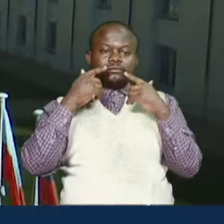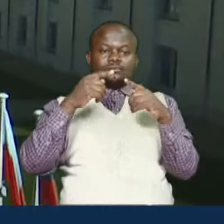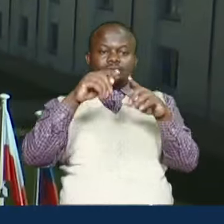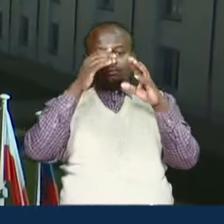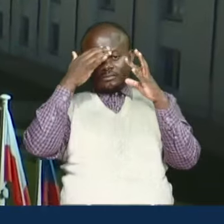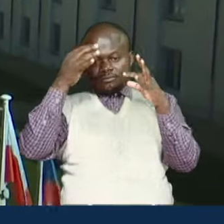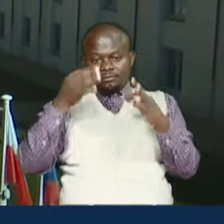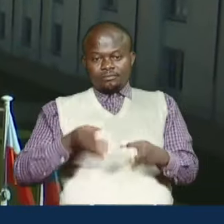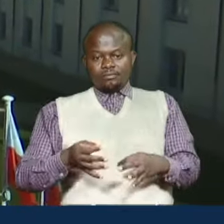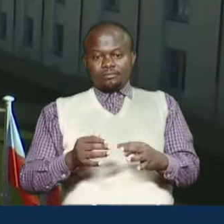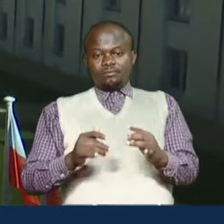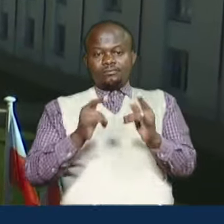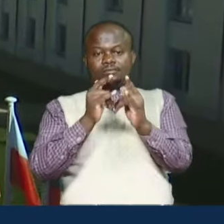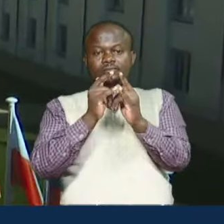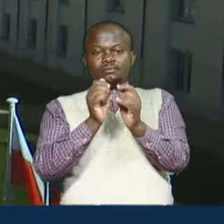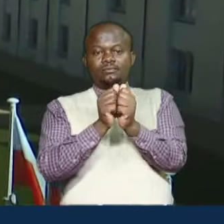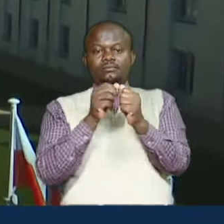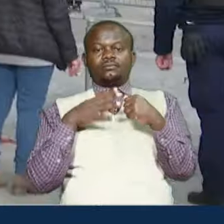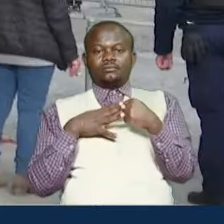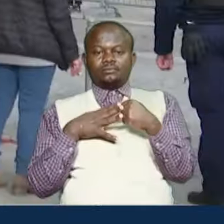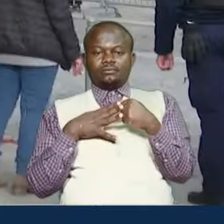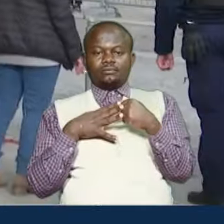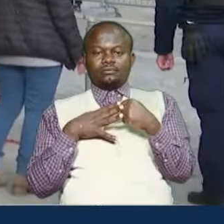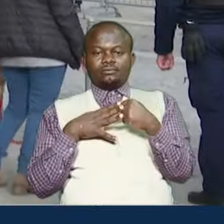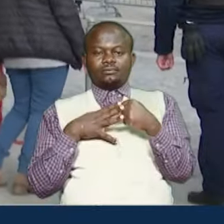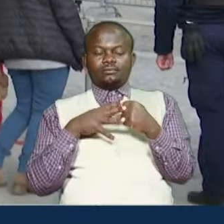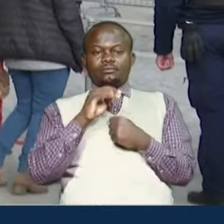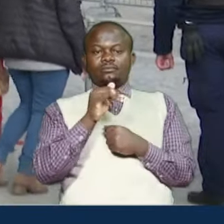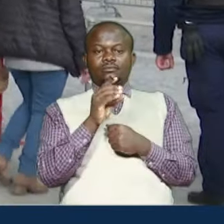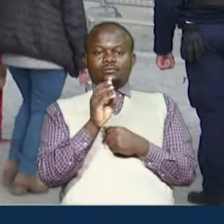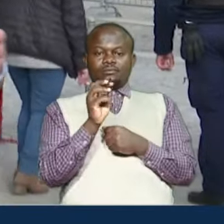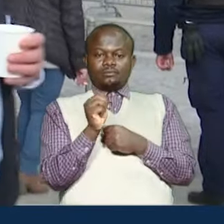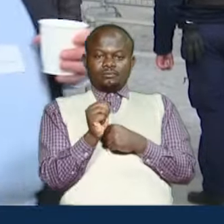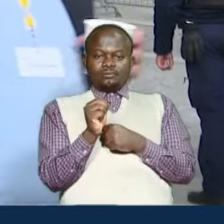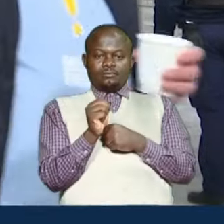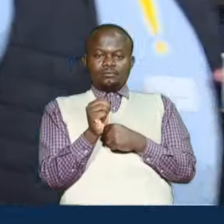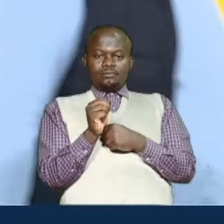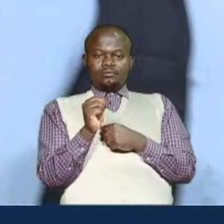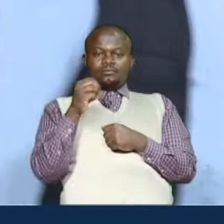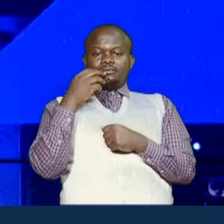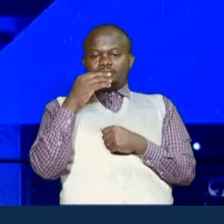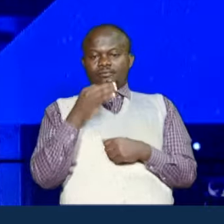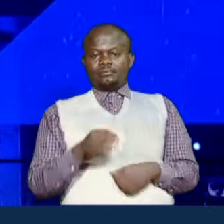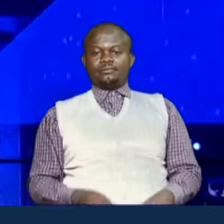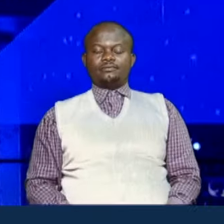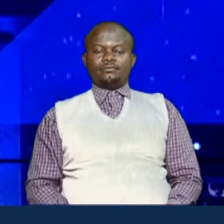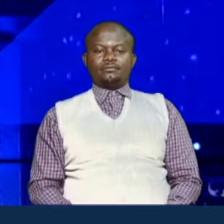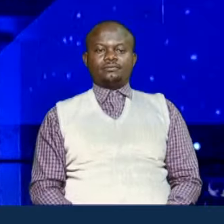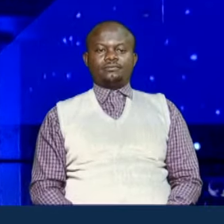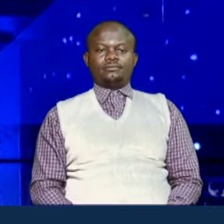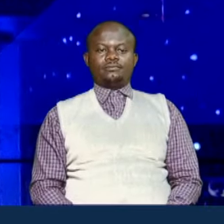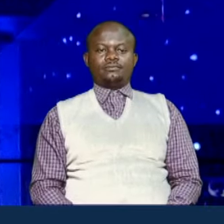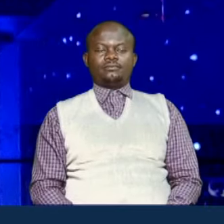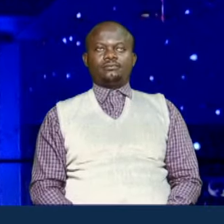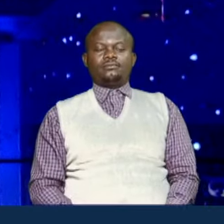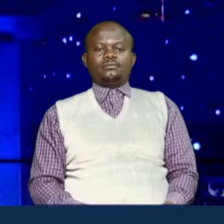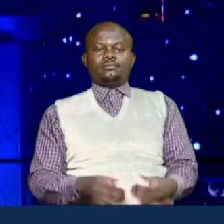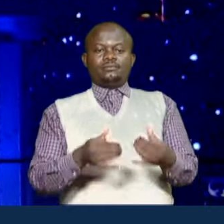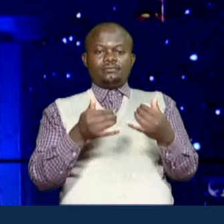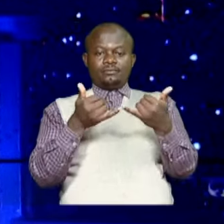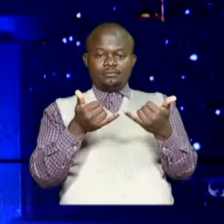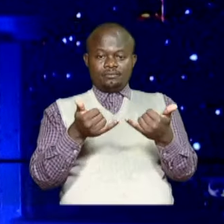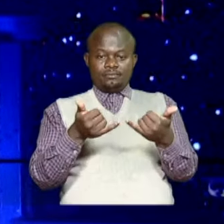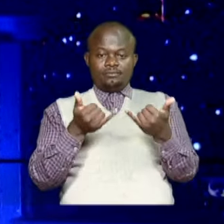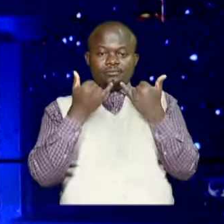imyanzuro y'iyi nama ya 19. Jean Thomas Seniman Ishimwe i Paris mu Bufaransa. Reka tuve i Paris tubabwire ko kuri